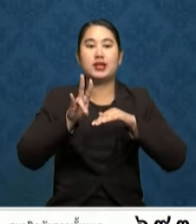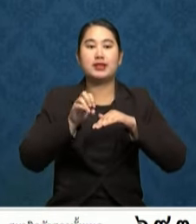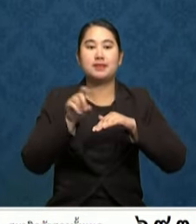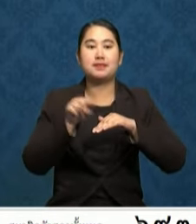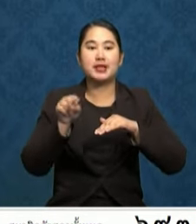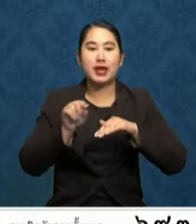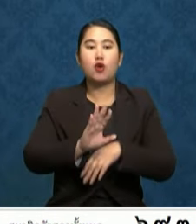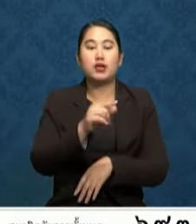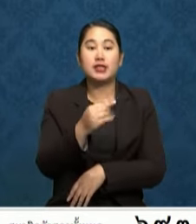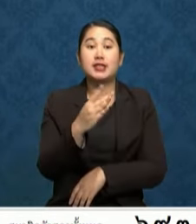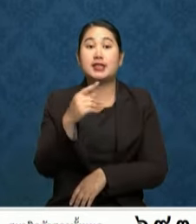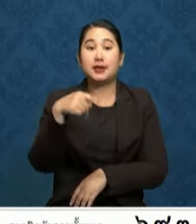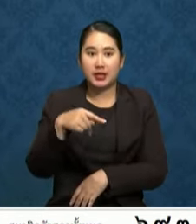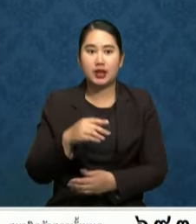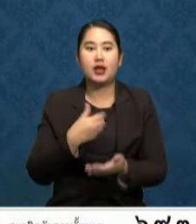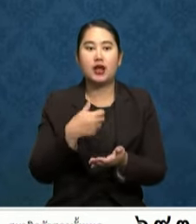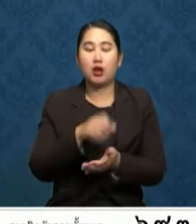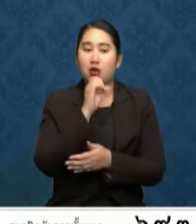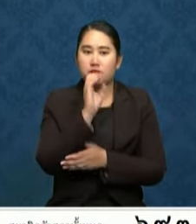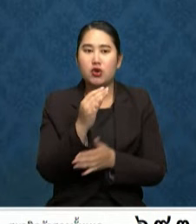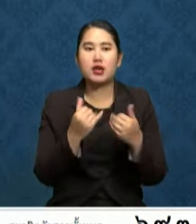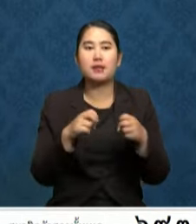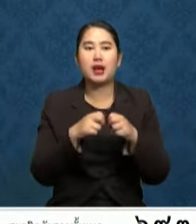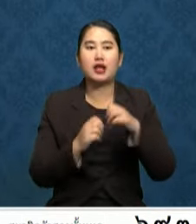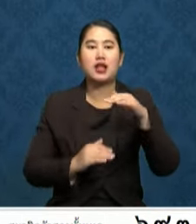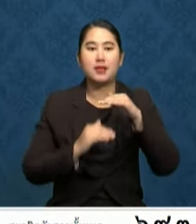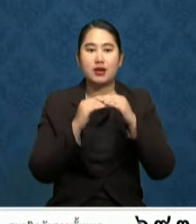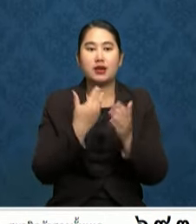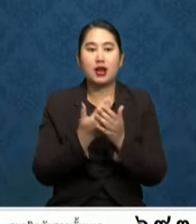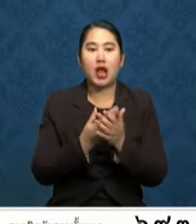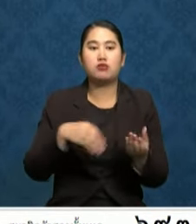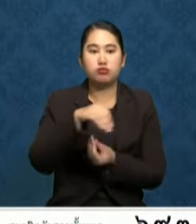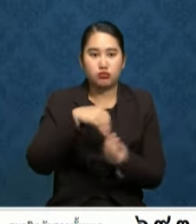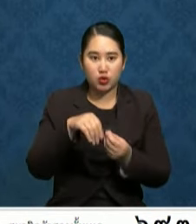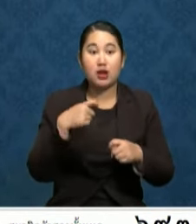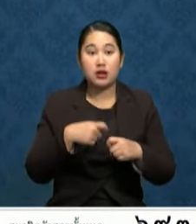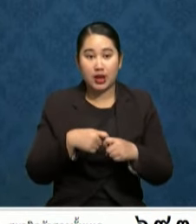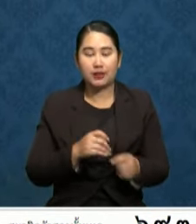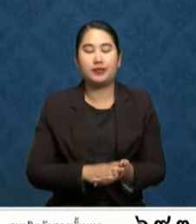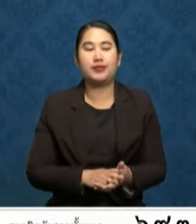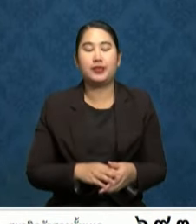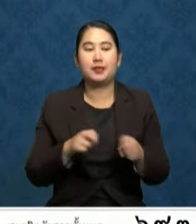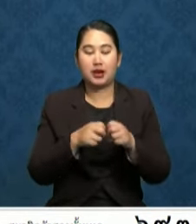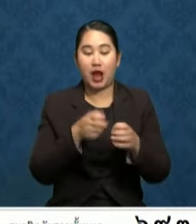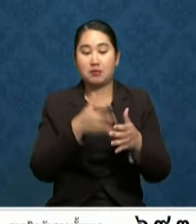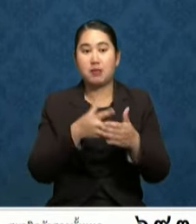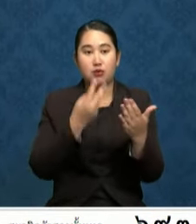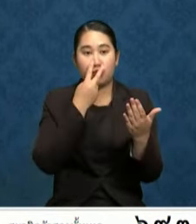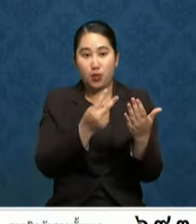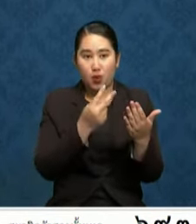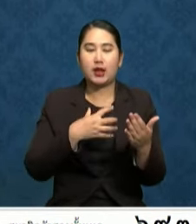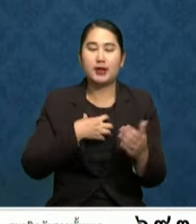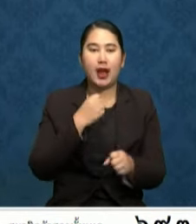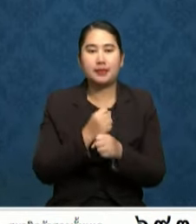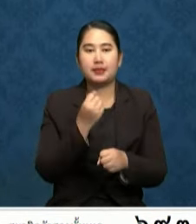GDPเป็นต้นสิ่งต่างๆลวนี้ทำให้ข้อจำกัดของการใช้เงินมีมีเยอะดังนั้นสิ่งต่างๆเยเราก็จะมานั่งดูว่าจะทำ